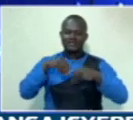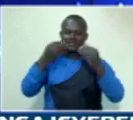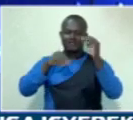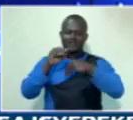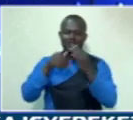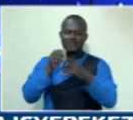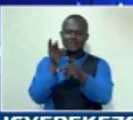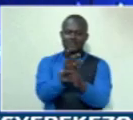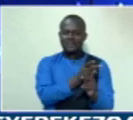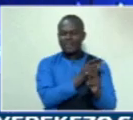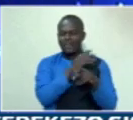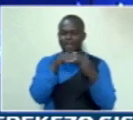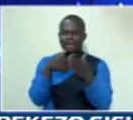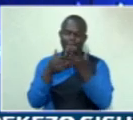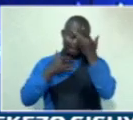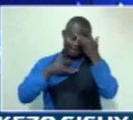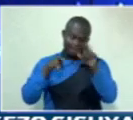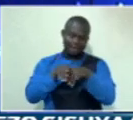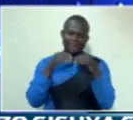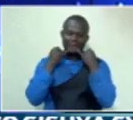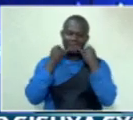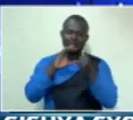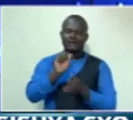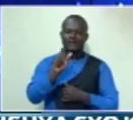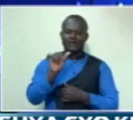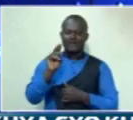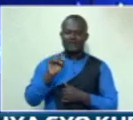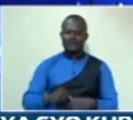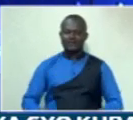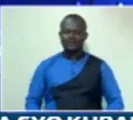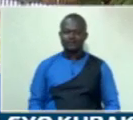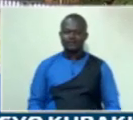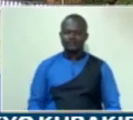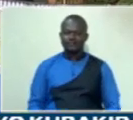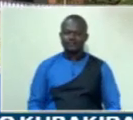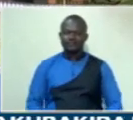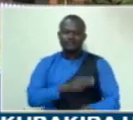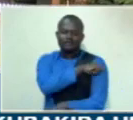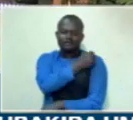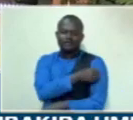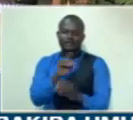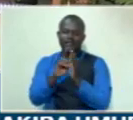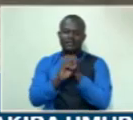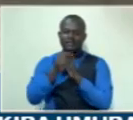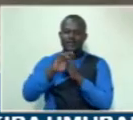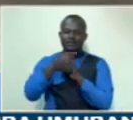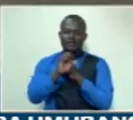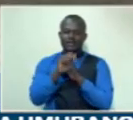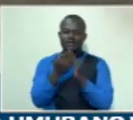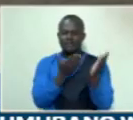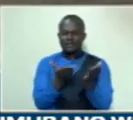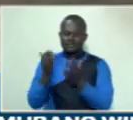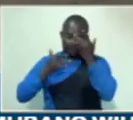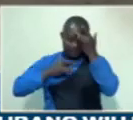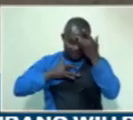bita kubarembejwe n'iki cyorezo nko tubibwirwa na Karine Umutoni Ibitaro by'akarere ka Nyarugenge byakira abarwayi